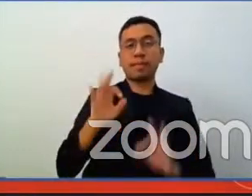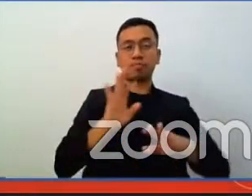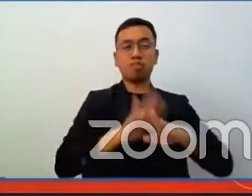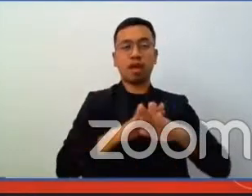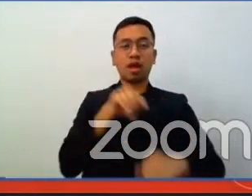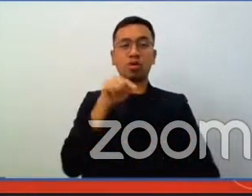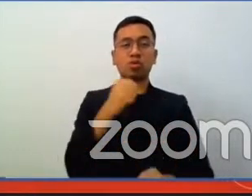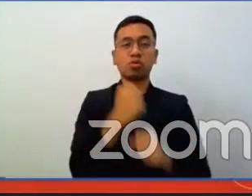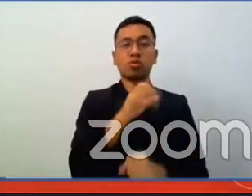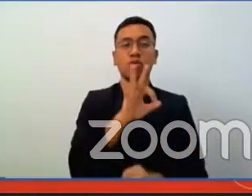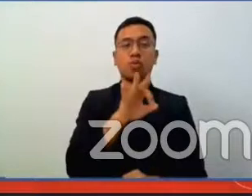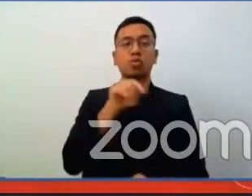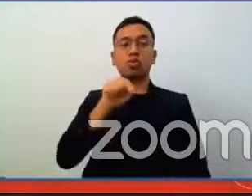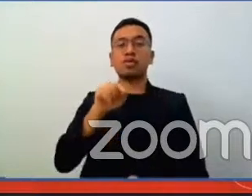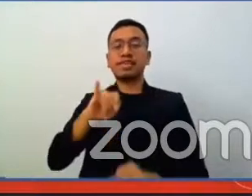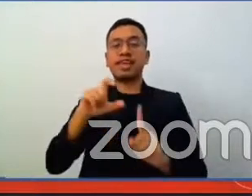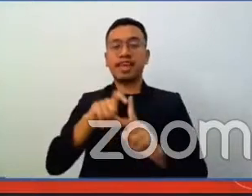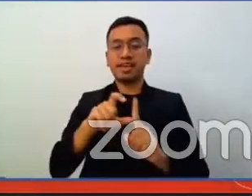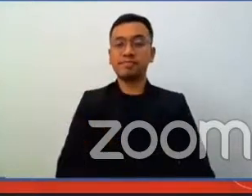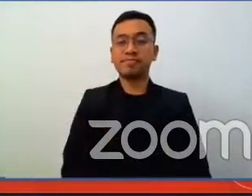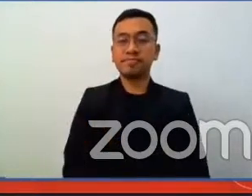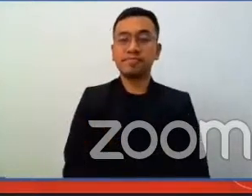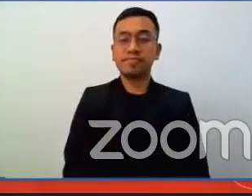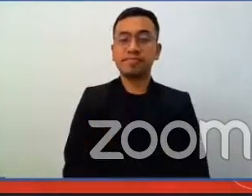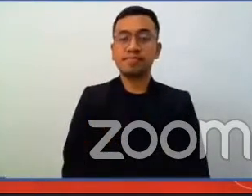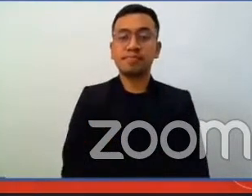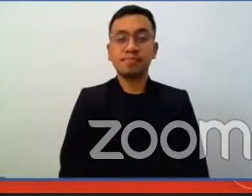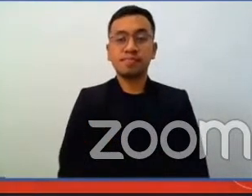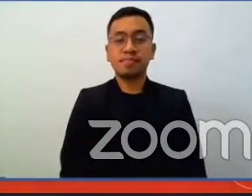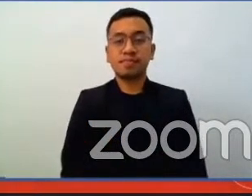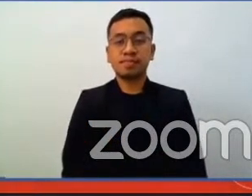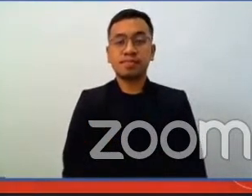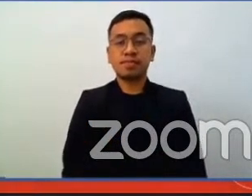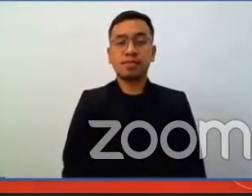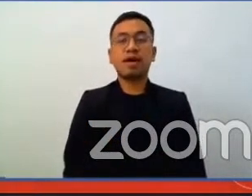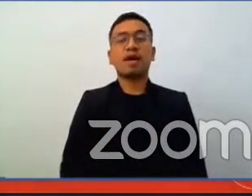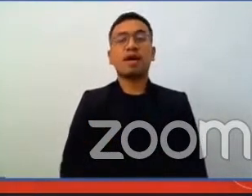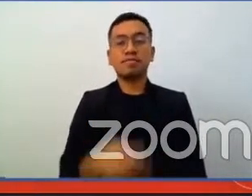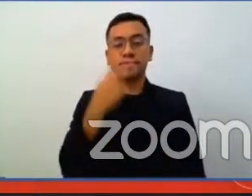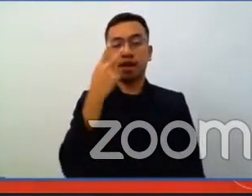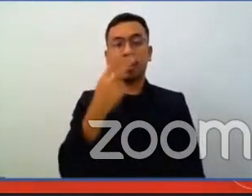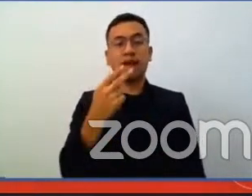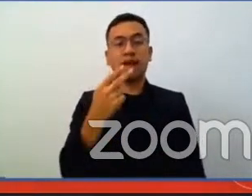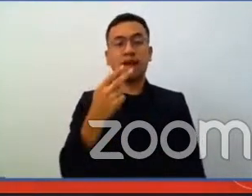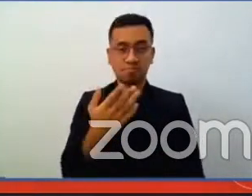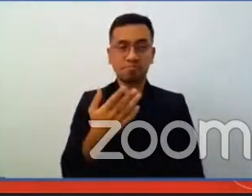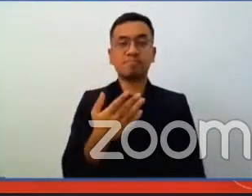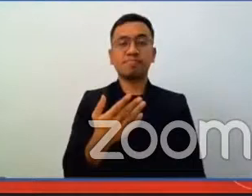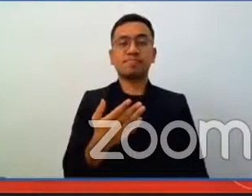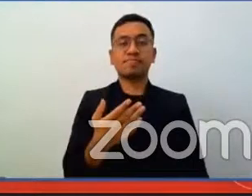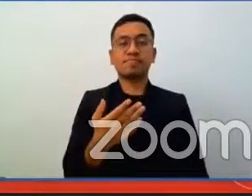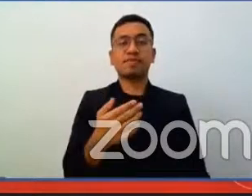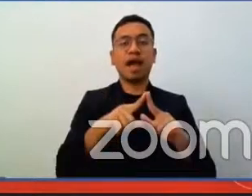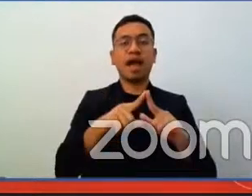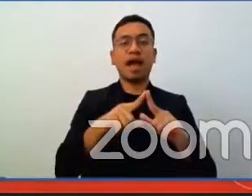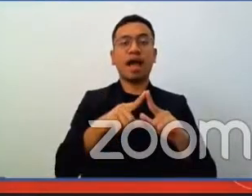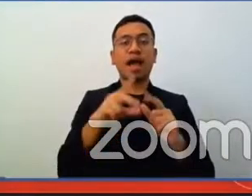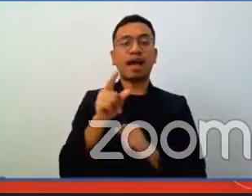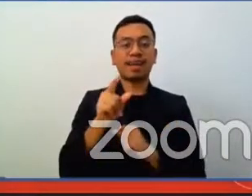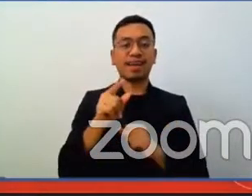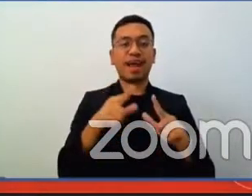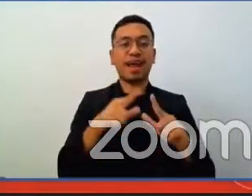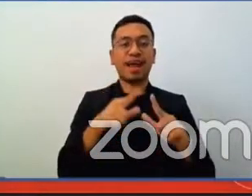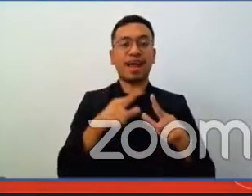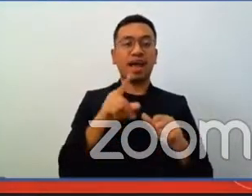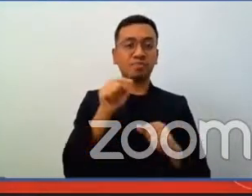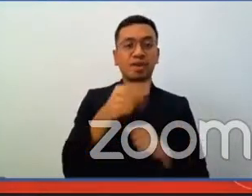belajar.kemdikbud.go.id. Silakan Bapak Ibu manfaatkan. Kemudian di sini ada produk baru Augmented Reality, ini yang akan lebih menarik lagi nanti untuk peserta